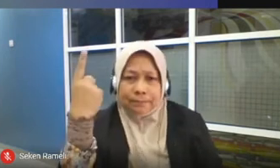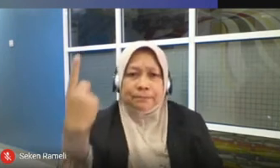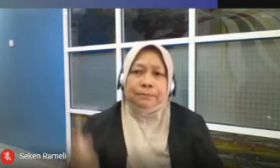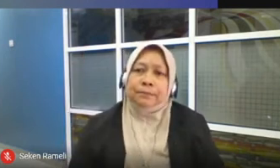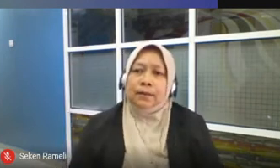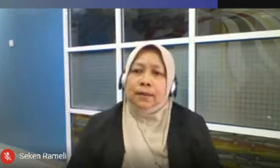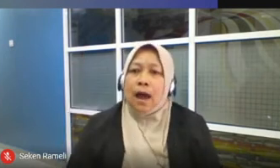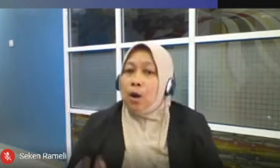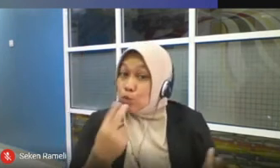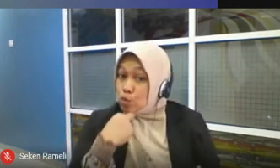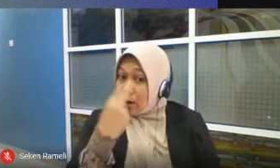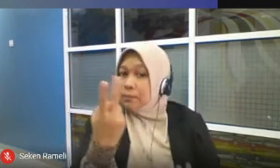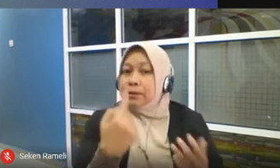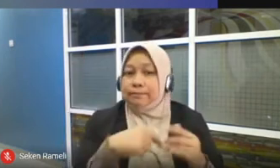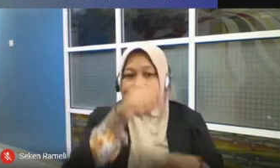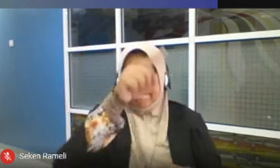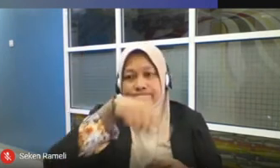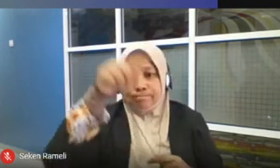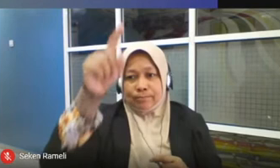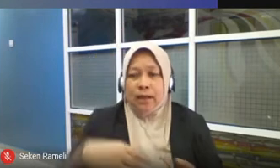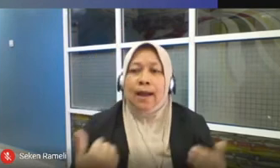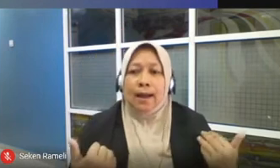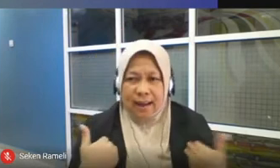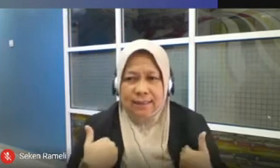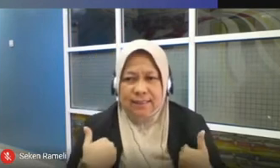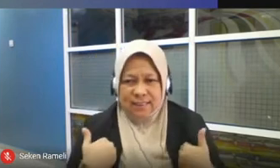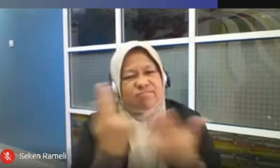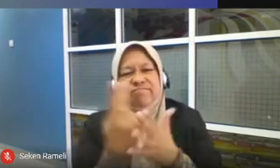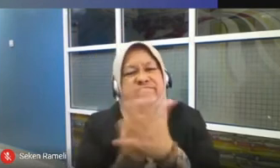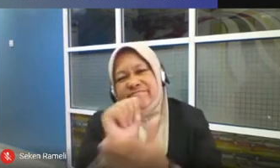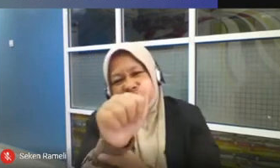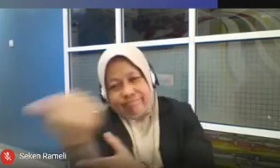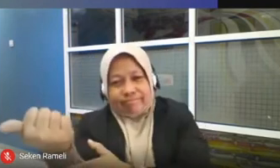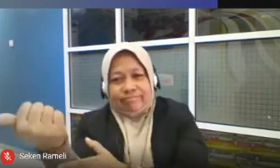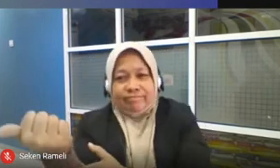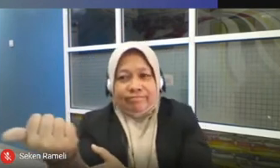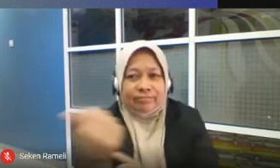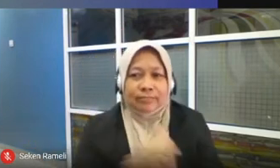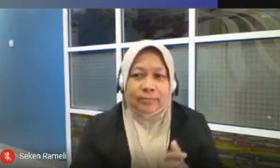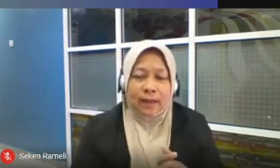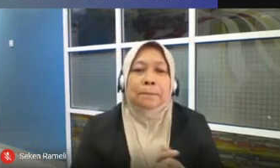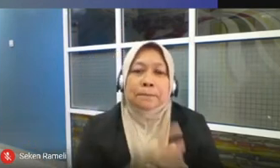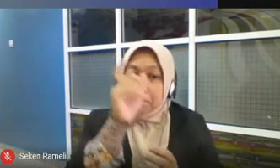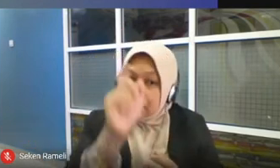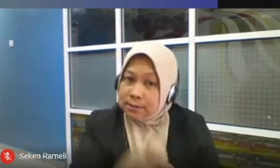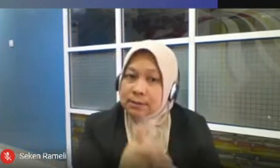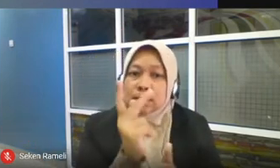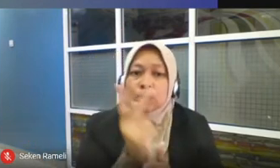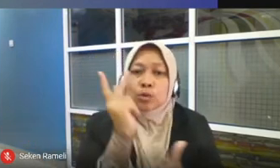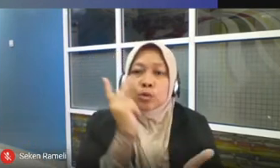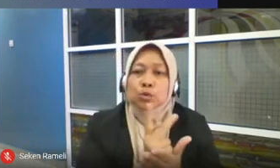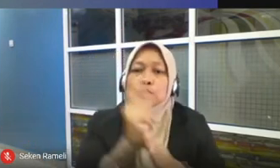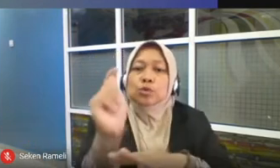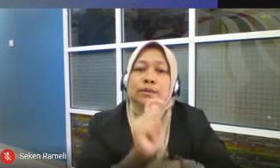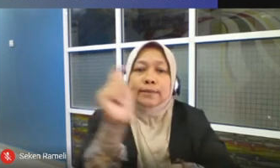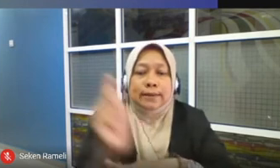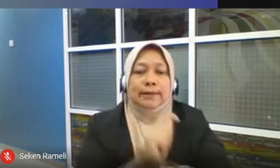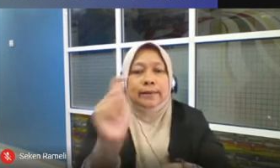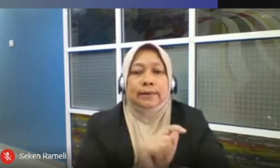dalam nada suara ni sebenarnya dia ada khusus lain lah. Dia ada kita panggil dia training lain